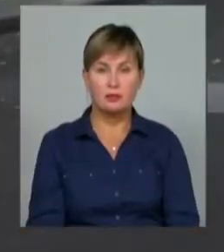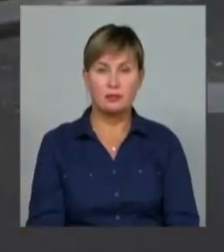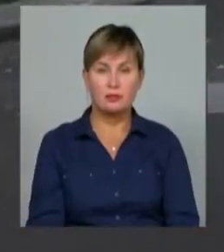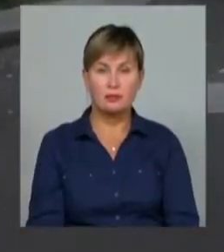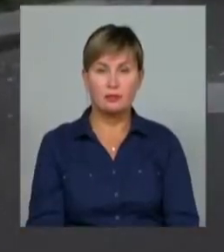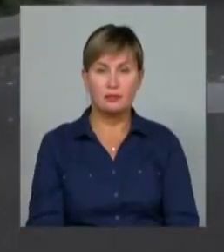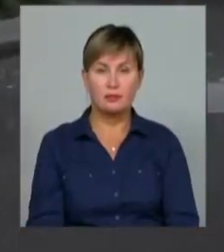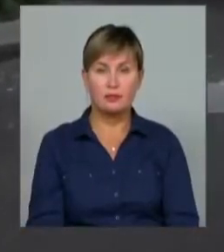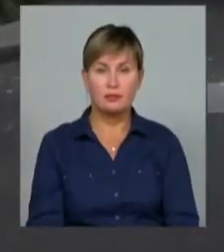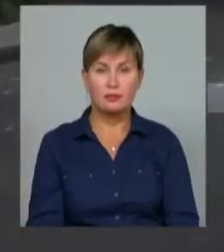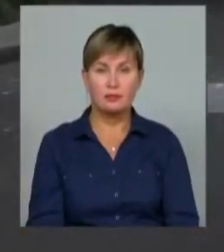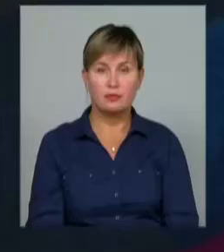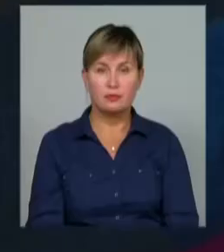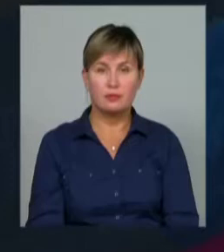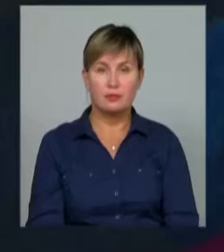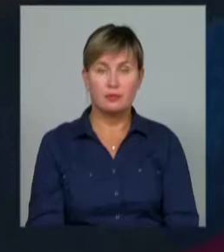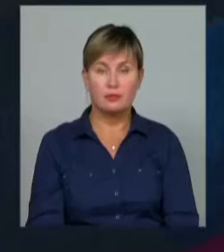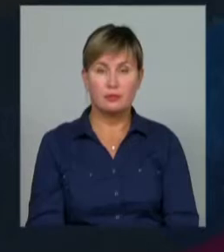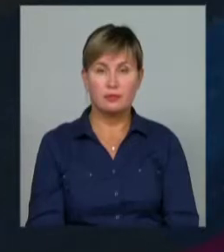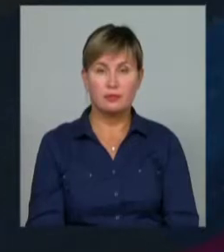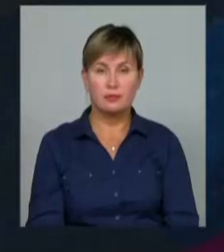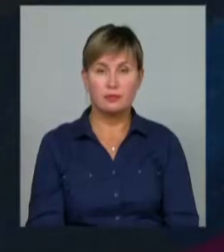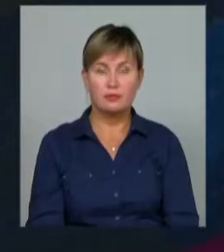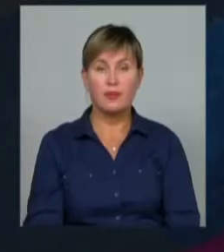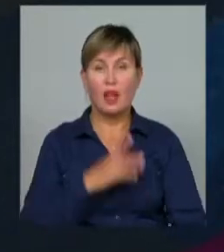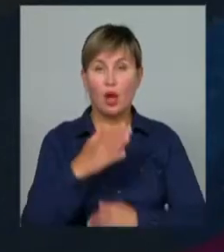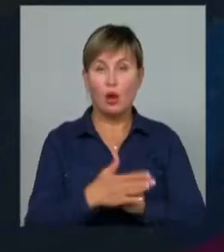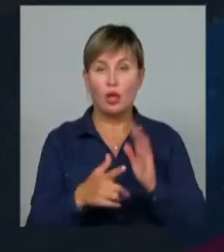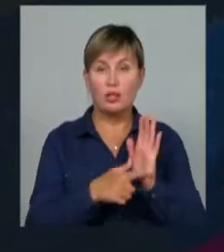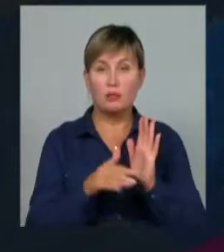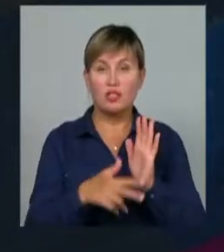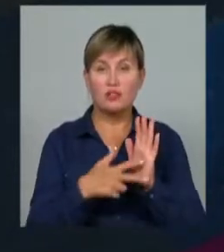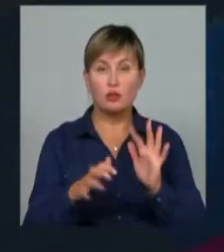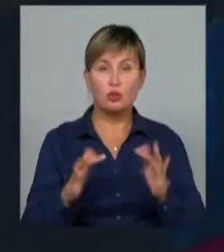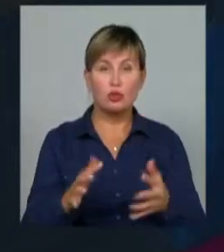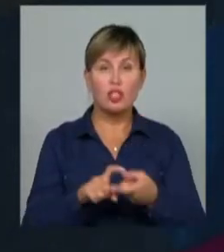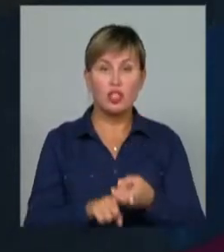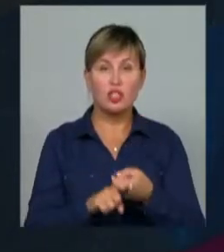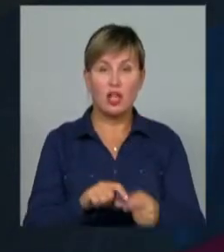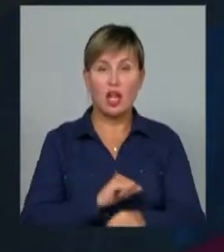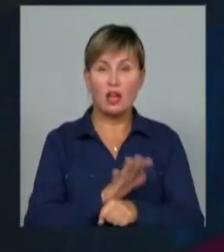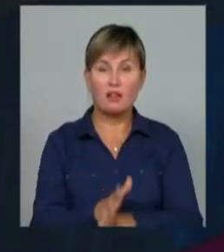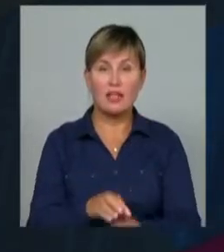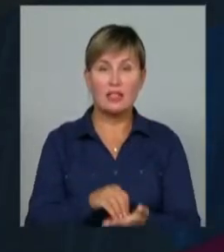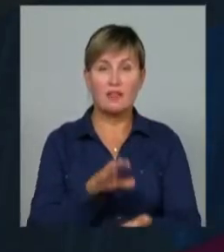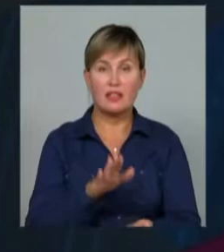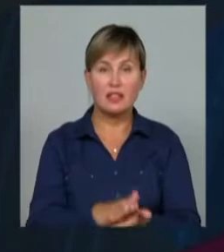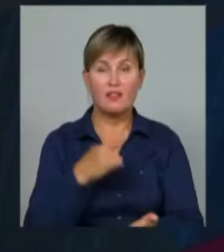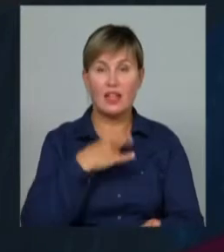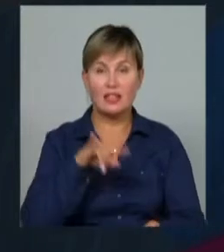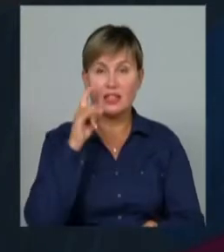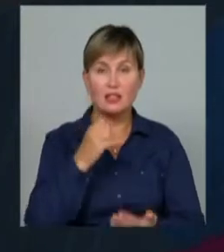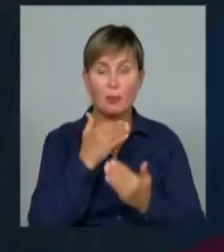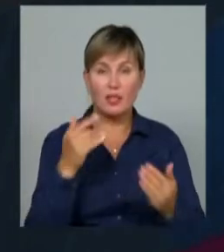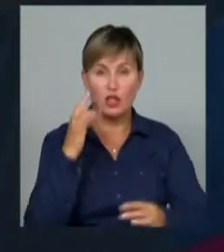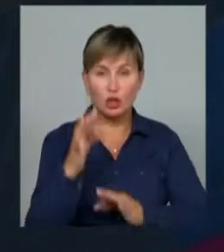Ашимжанов, телеканал Алматы. Около 7800 случаев заражения коронавирусом зафиксировано в Казахстане за